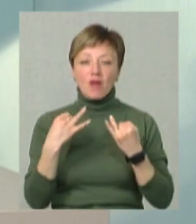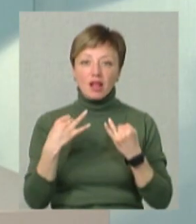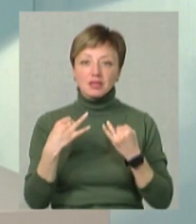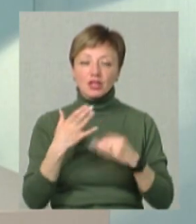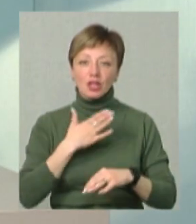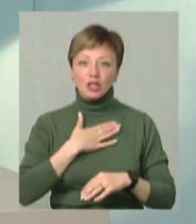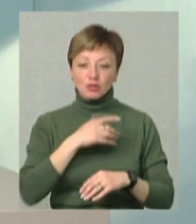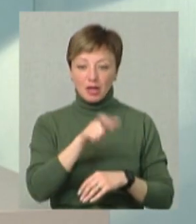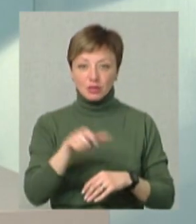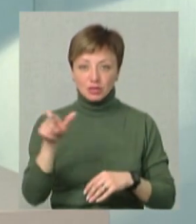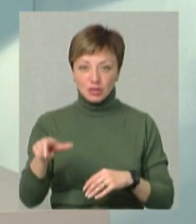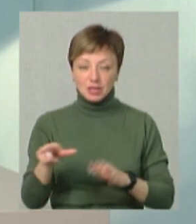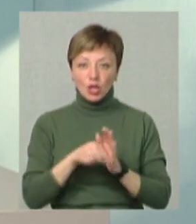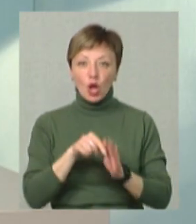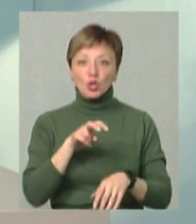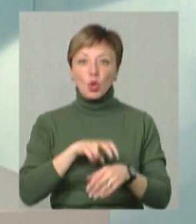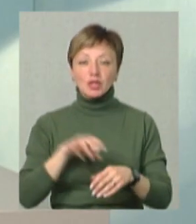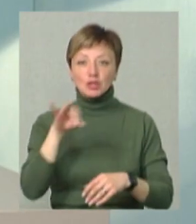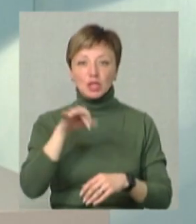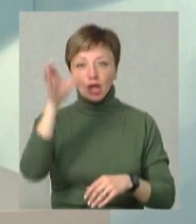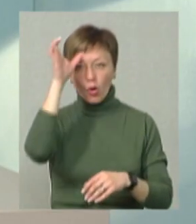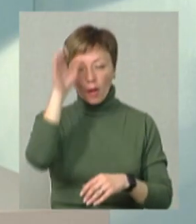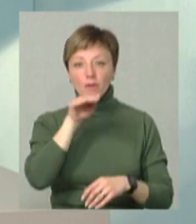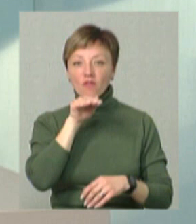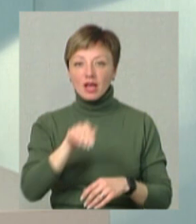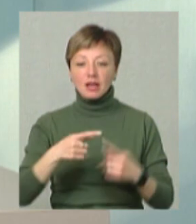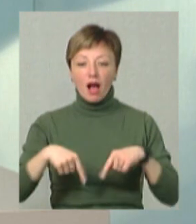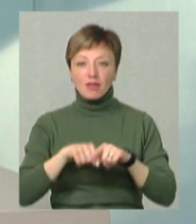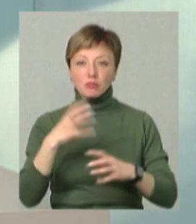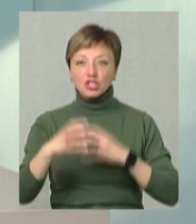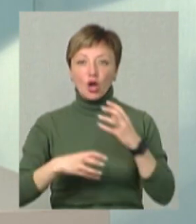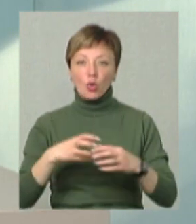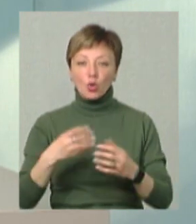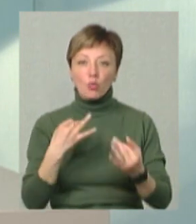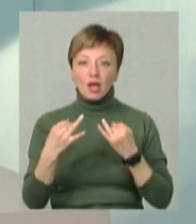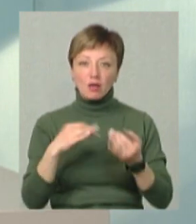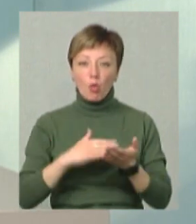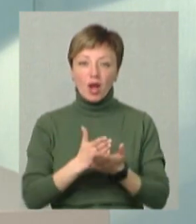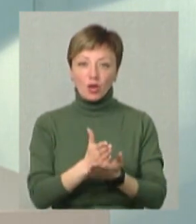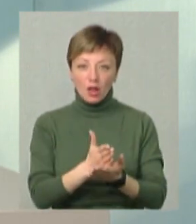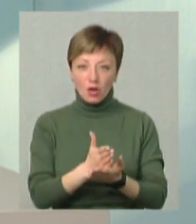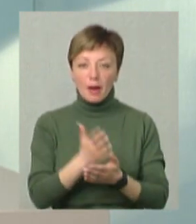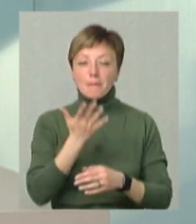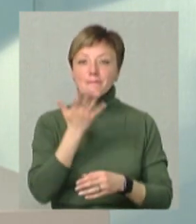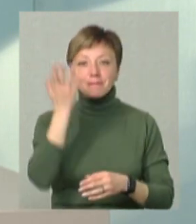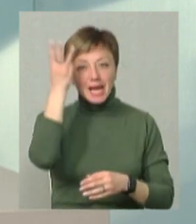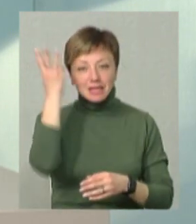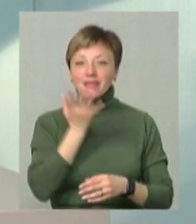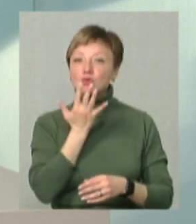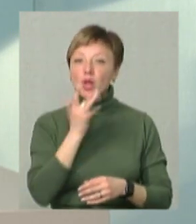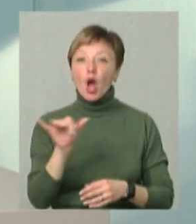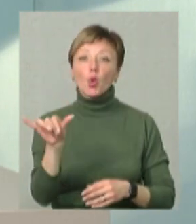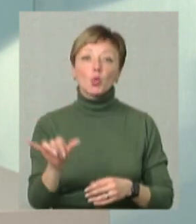нагадаю нашим глядачам, ми спілкувалися з доктором історичних наук, професором кафедри міжнародної комунікації та політології Хмельницького